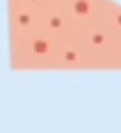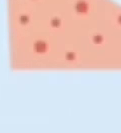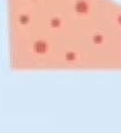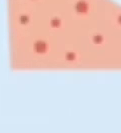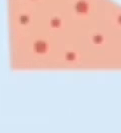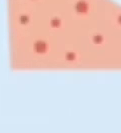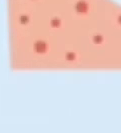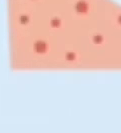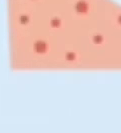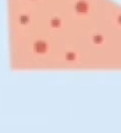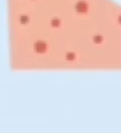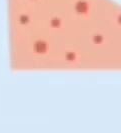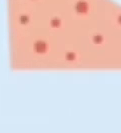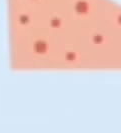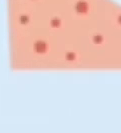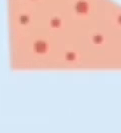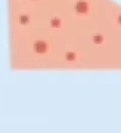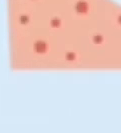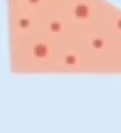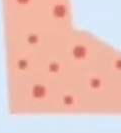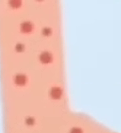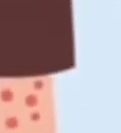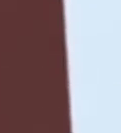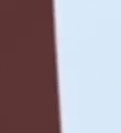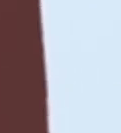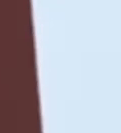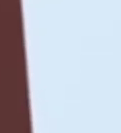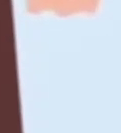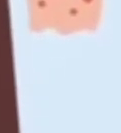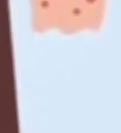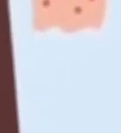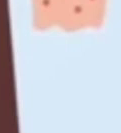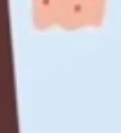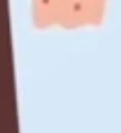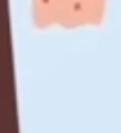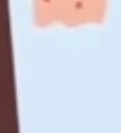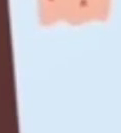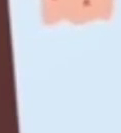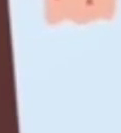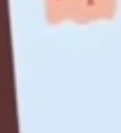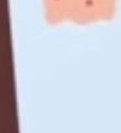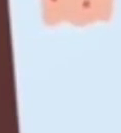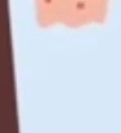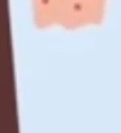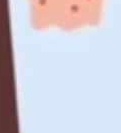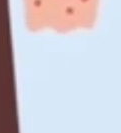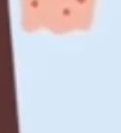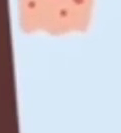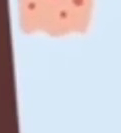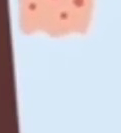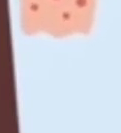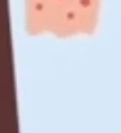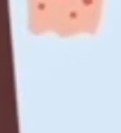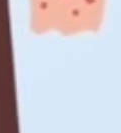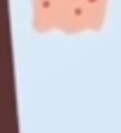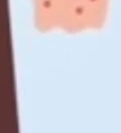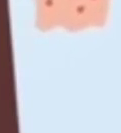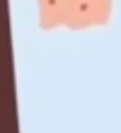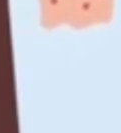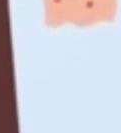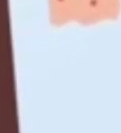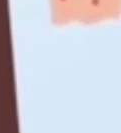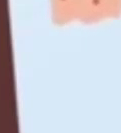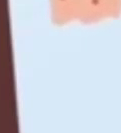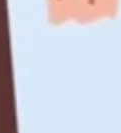Hasil tes PCR mengkonfirmasi pria tersebut terinfeksi monkeypox dan diarahkan menjalani isolasi mandiri 21 hingga